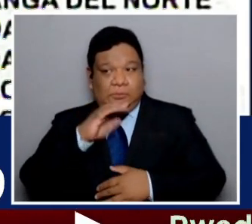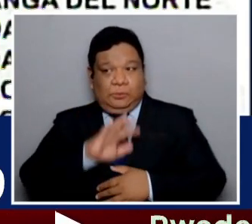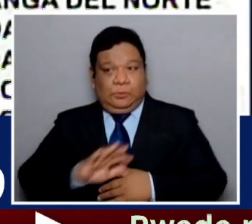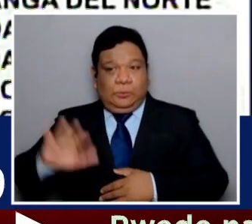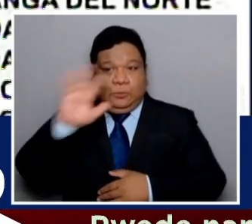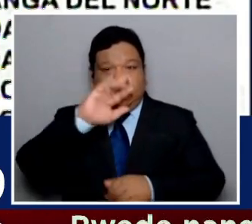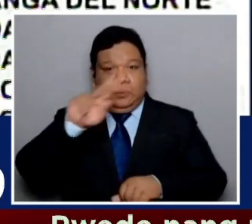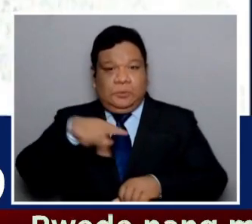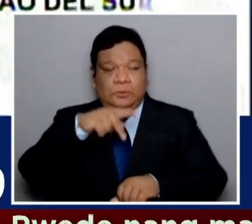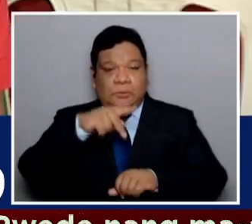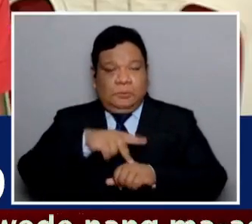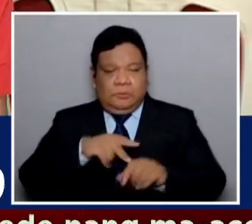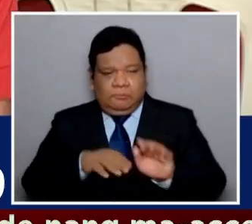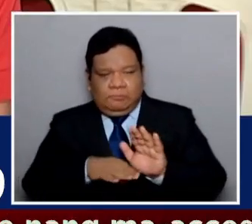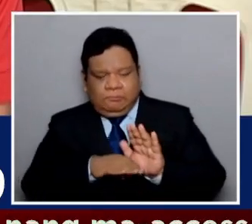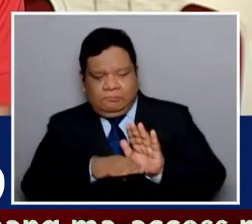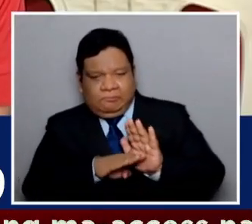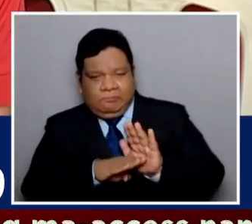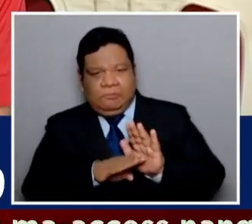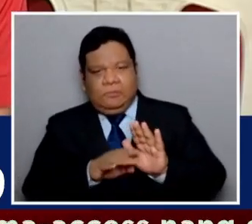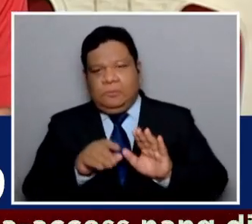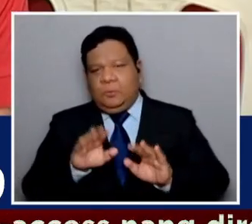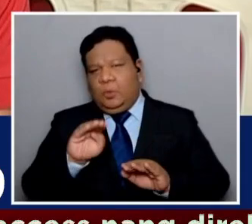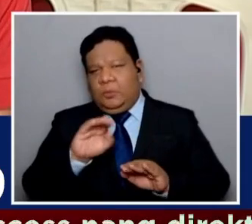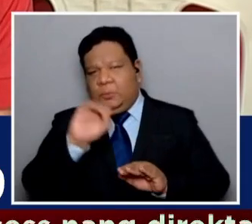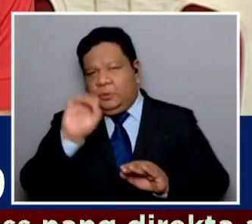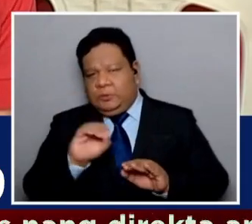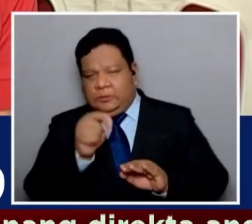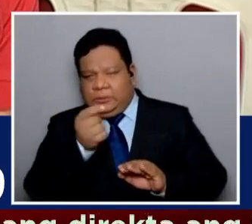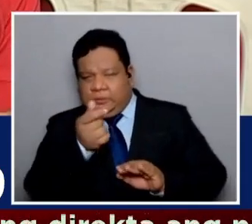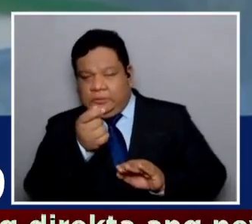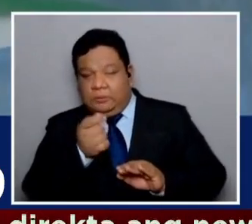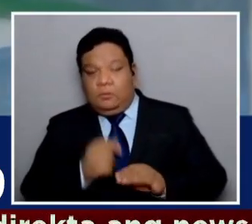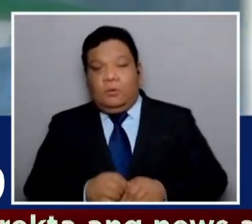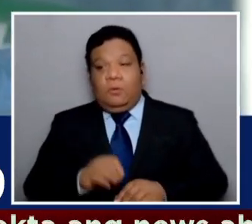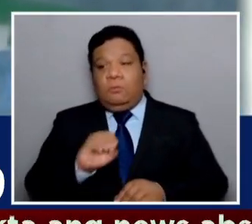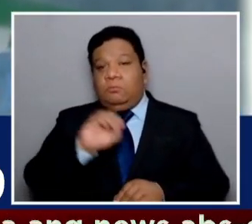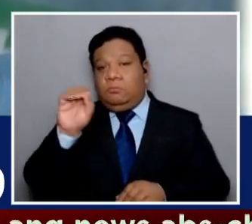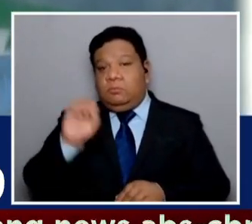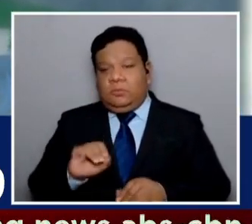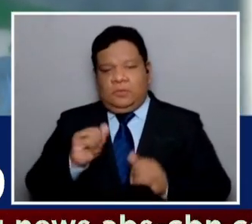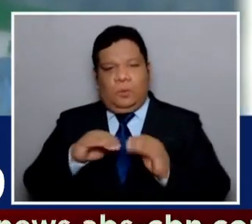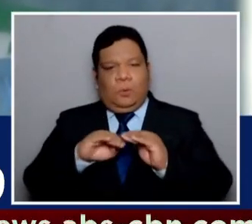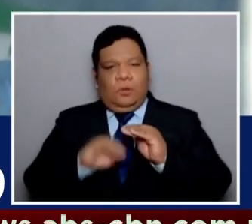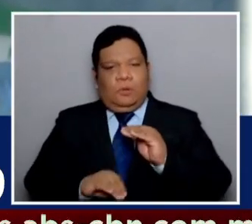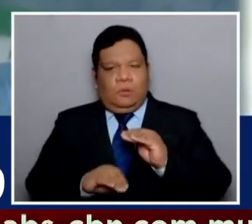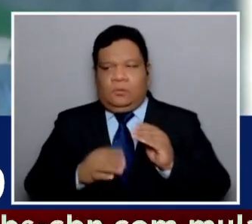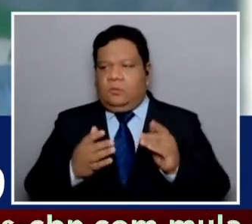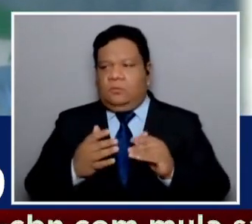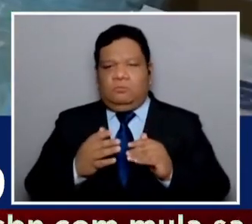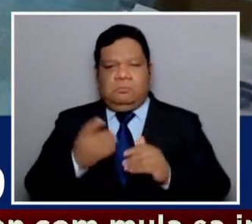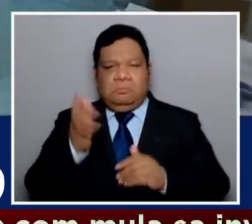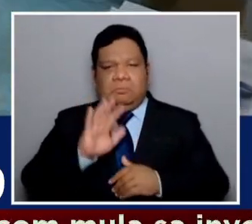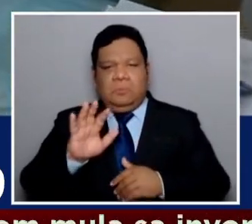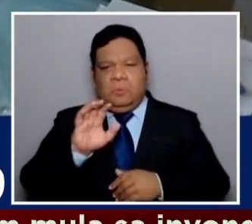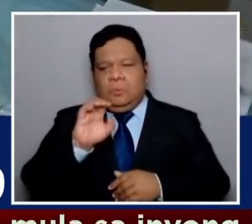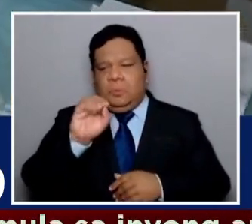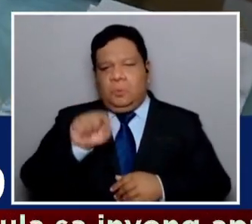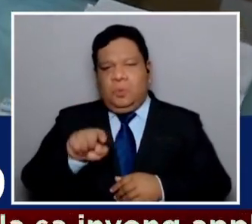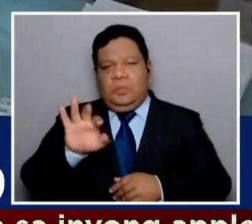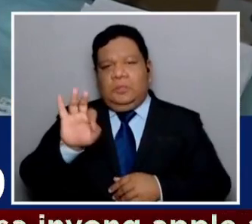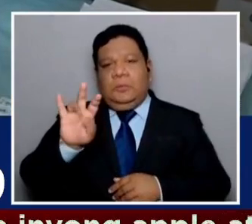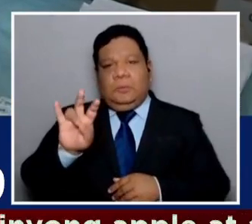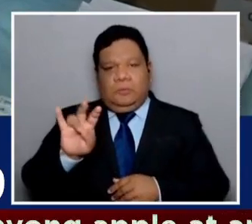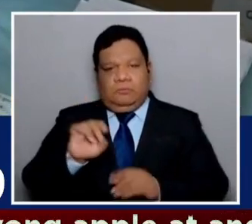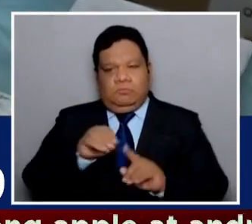nasa negative 14%. At yung reproduction number ay nasa less than 1 na 0.97. Of course, medyo significant